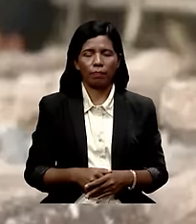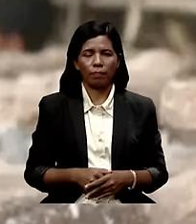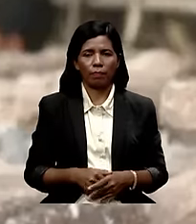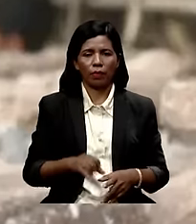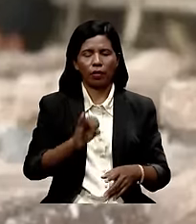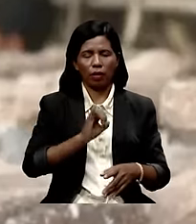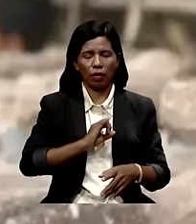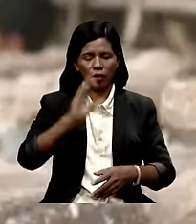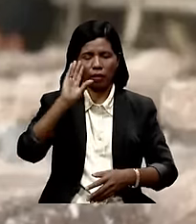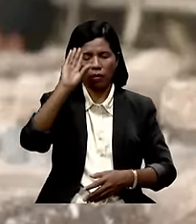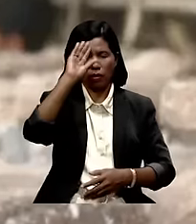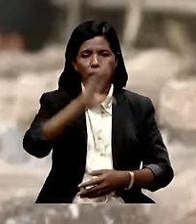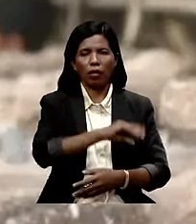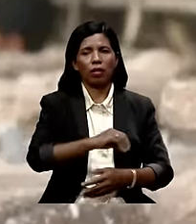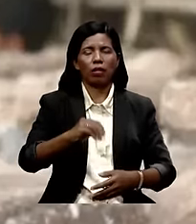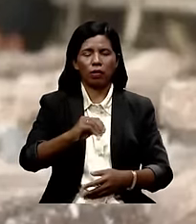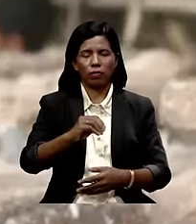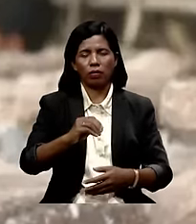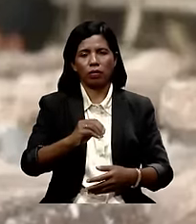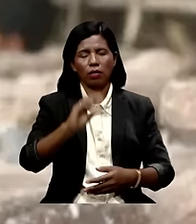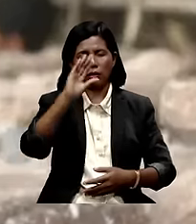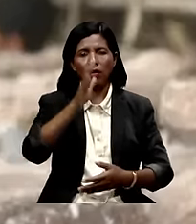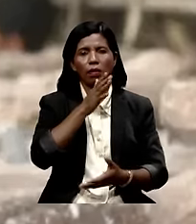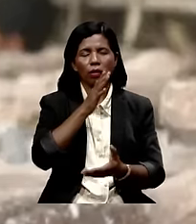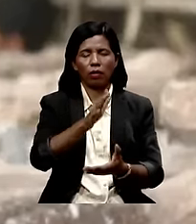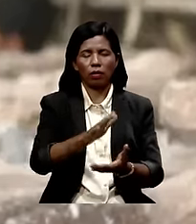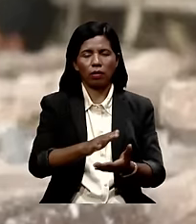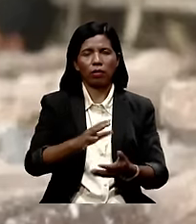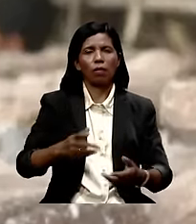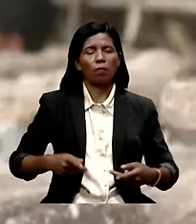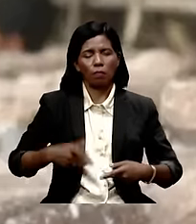Be uwan na mo moras na niya sinti tama isyang dua be